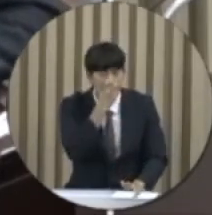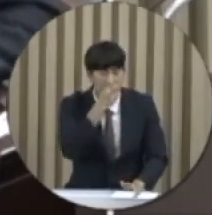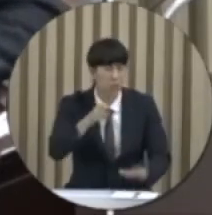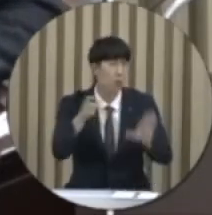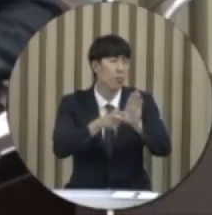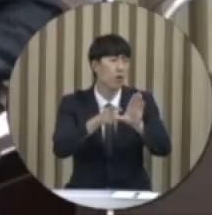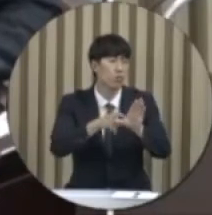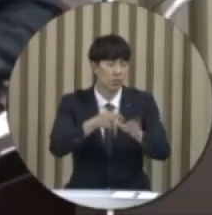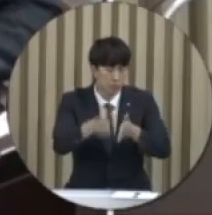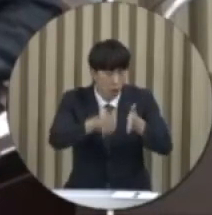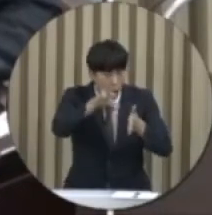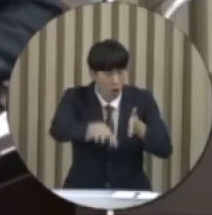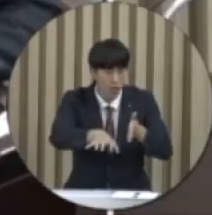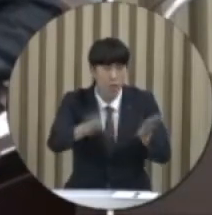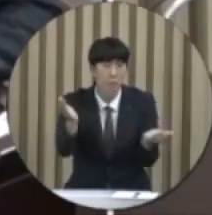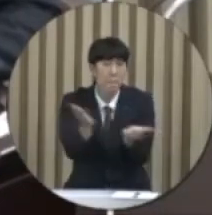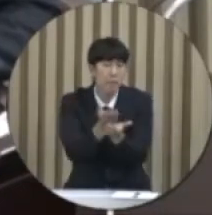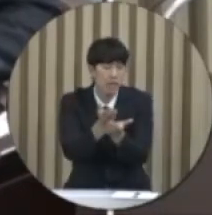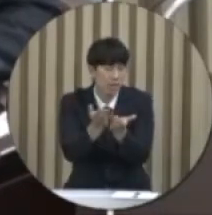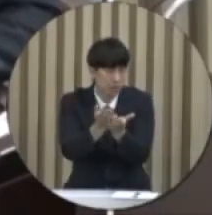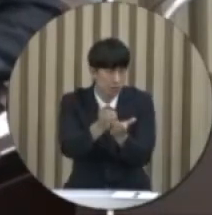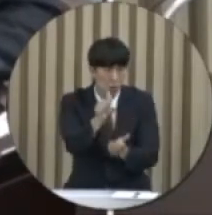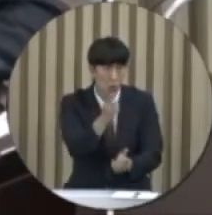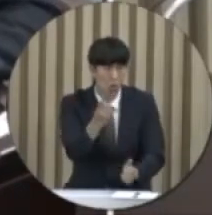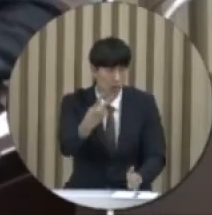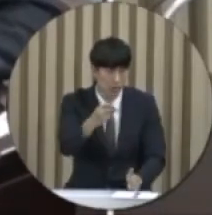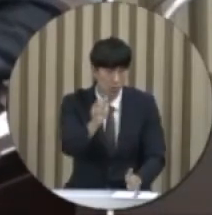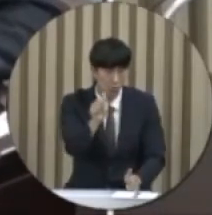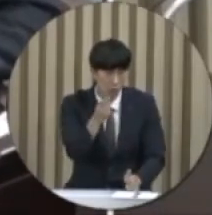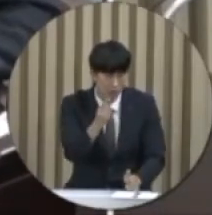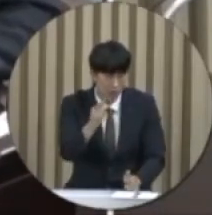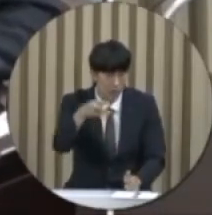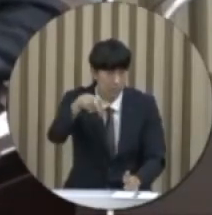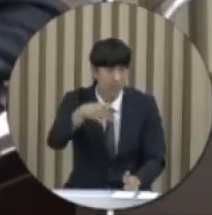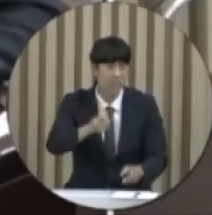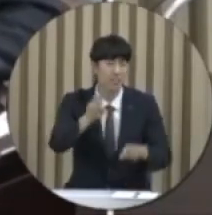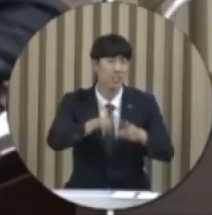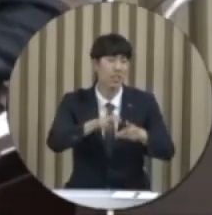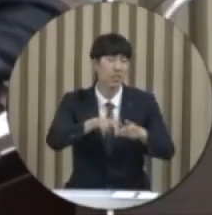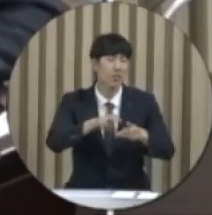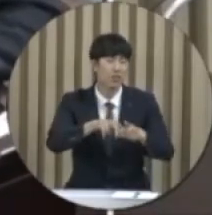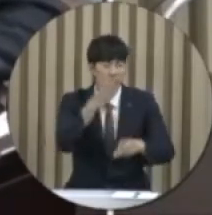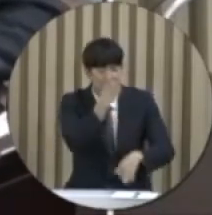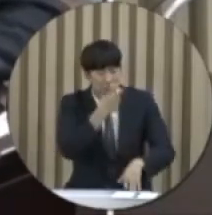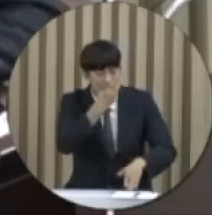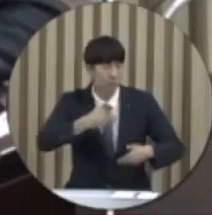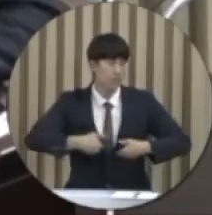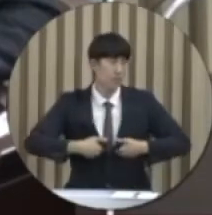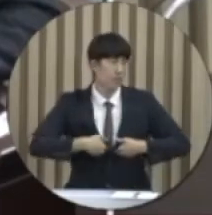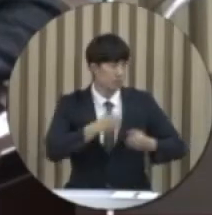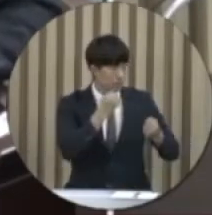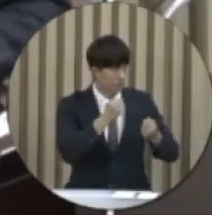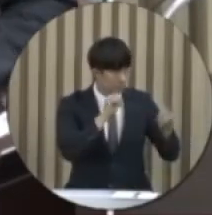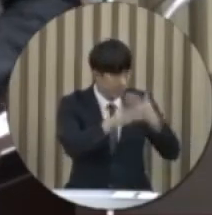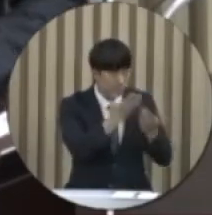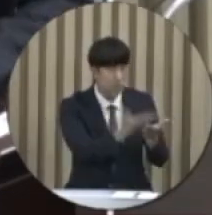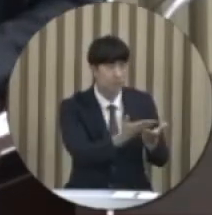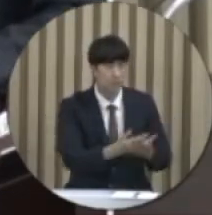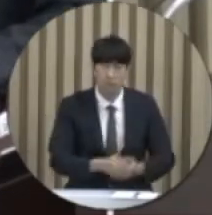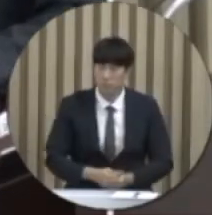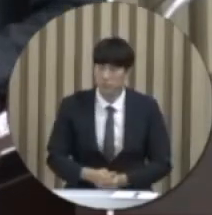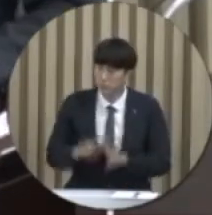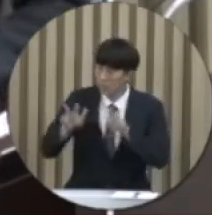맞는 환승센터 구축을 할수 있는지에 대한 용역이 필요하다고 생각이 듭니다. 답변 좀 해주십시오. 예. 뭐